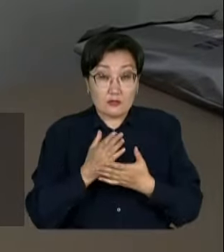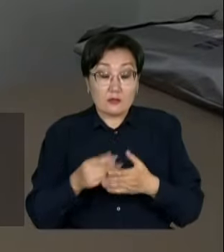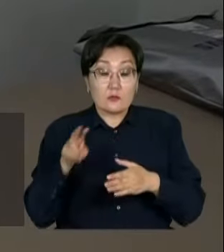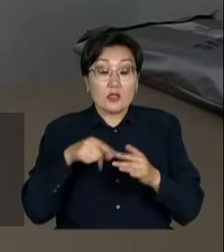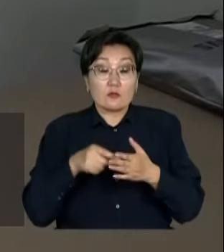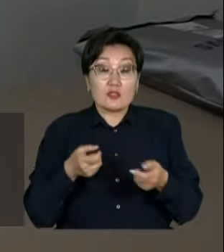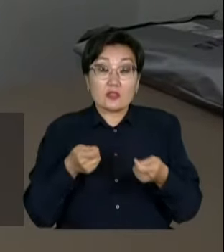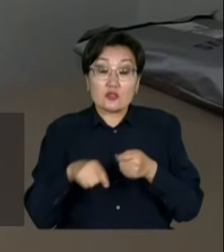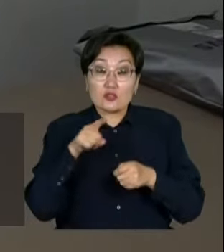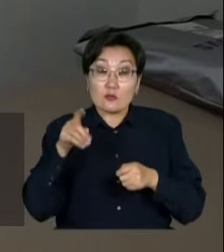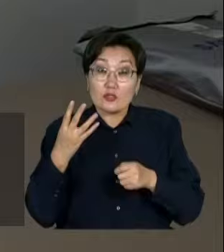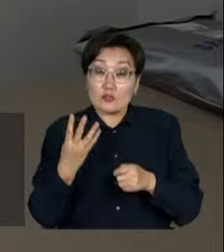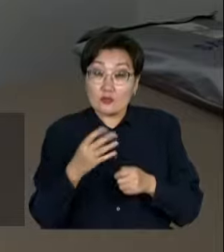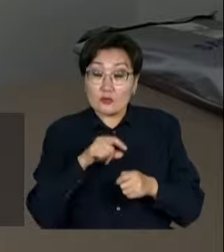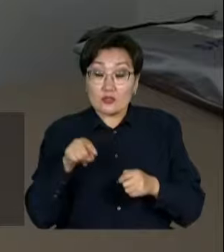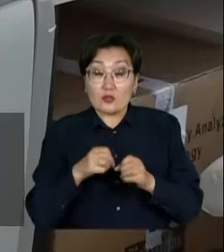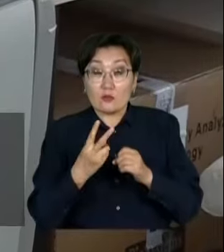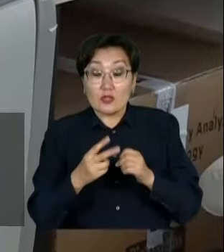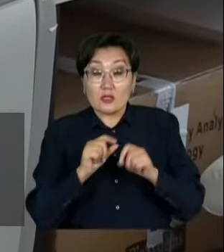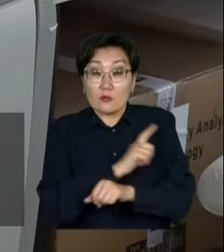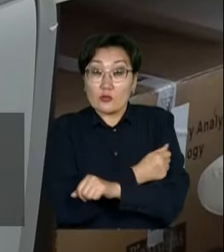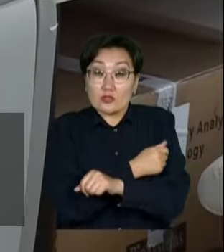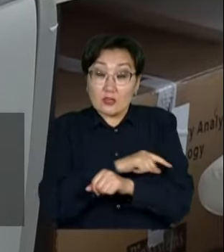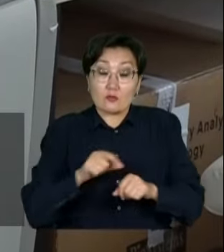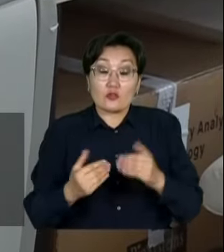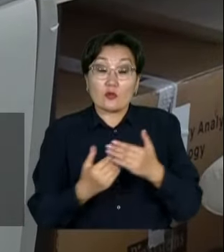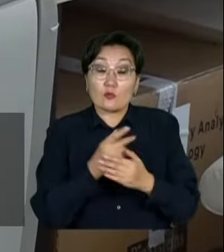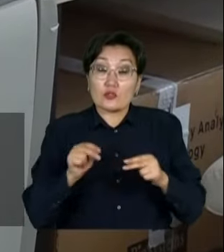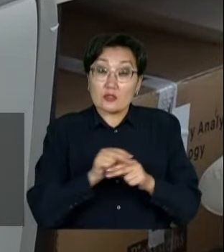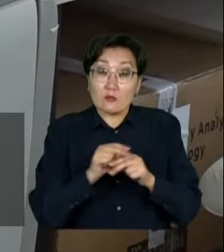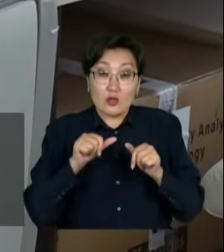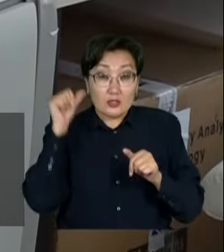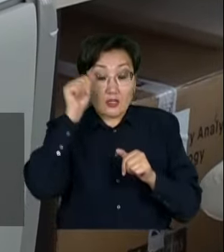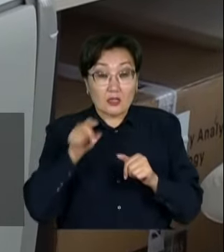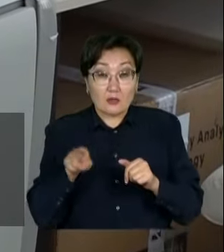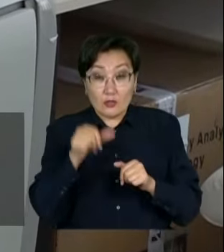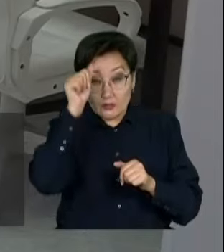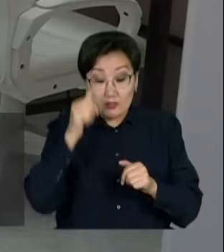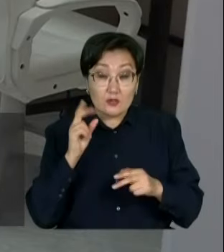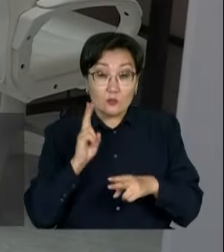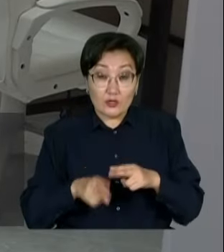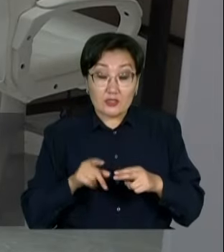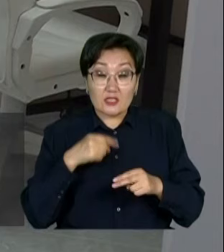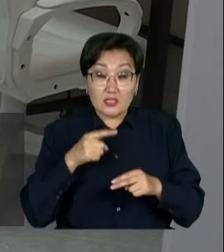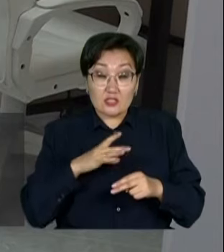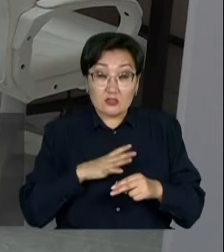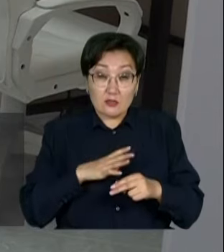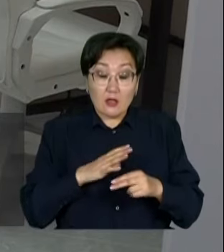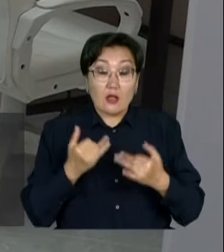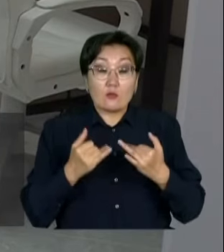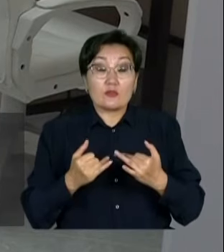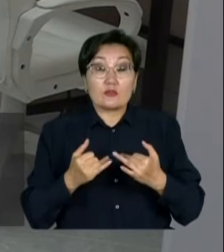қала басшысы нөмірі 4-ші және нөмірі 12-ші емханалардағы қайта жөнде осы жылдың 90-ында аяқталатынын жеткізді.